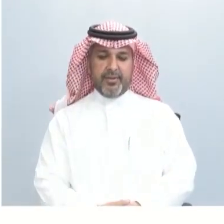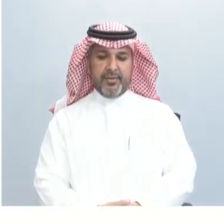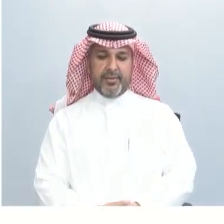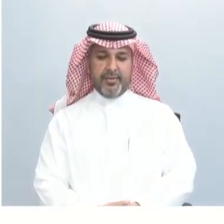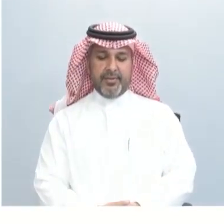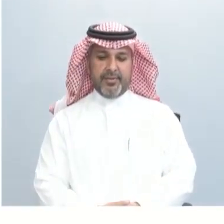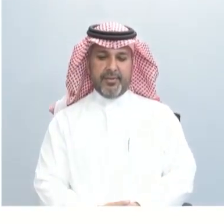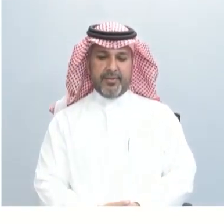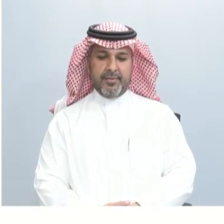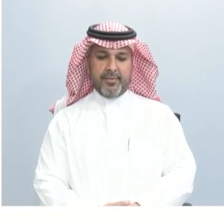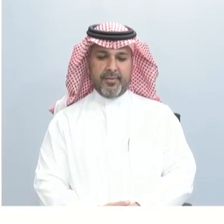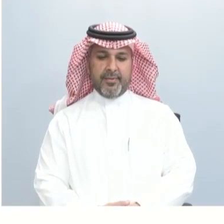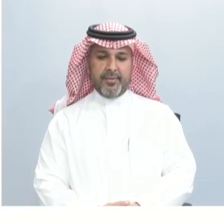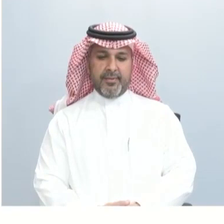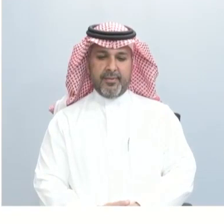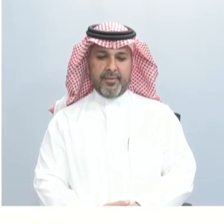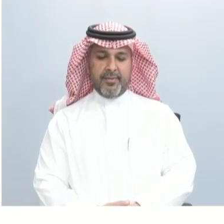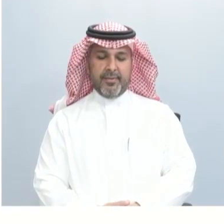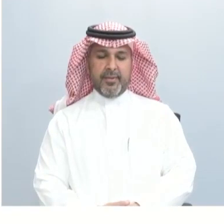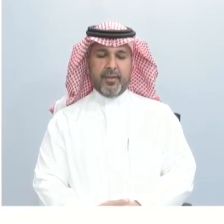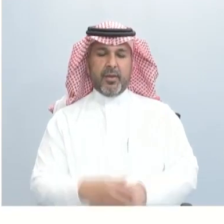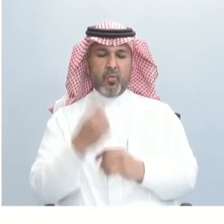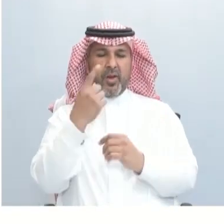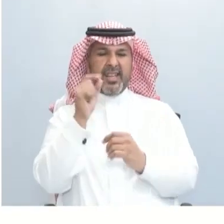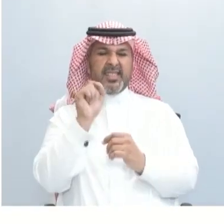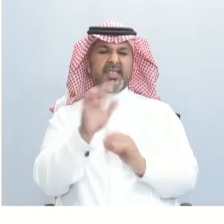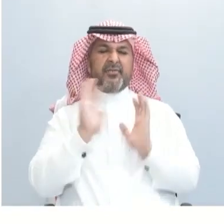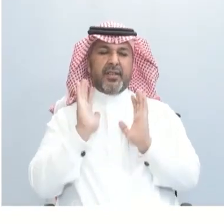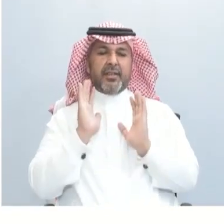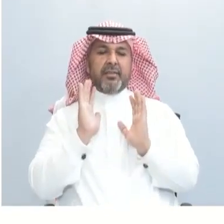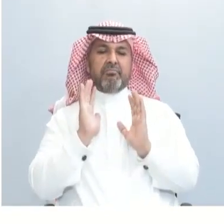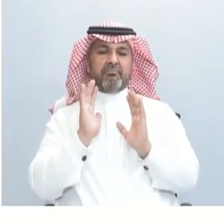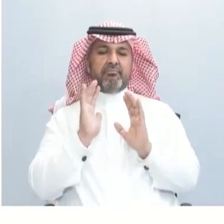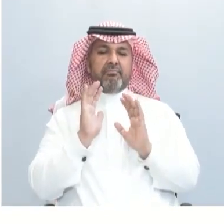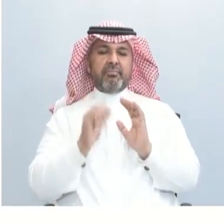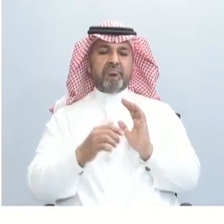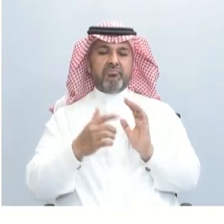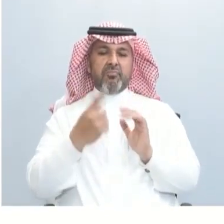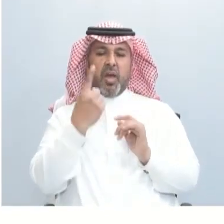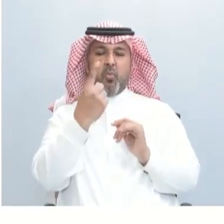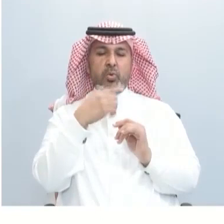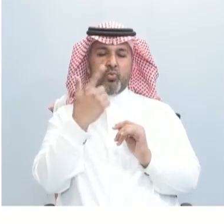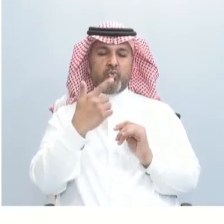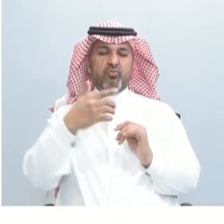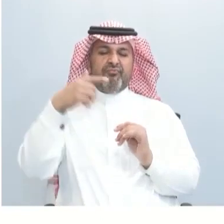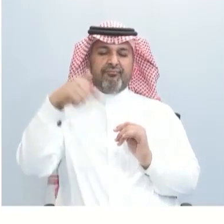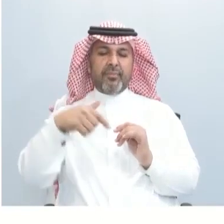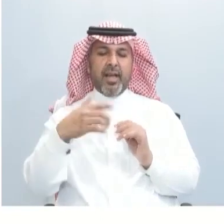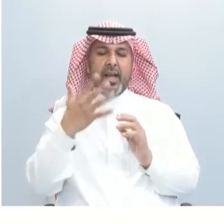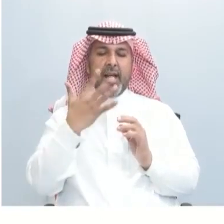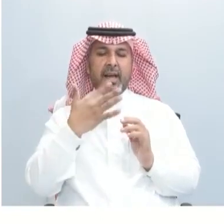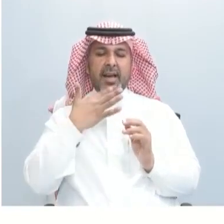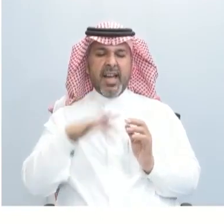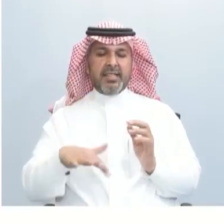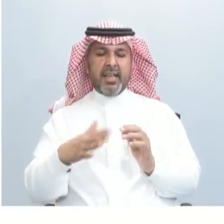خمسه فالعدد الاول لاختيار صفر من الجوائز العدد الثاني لاختيار